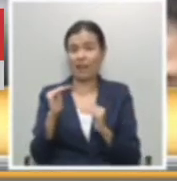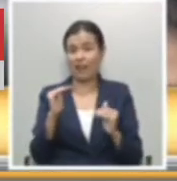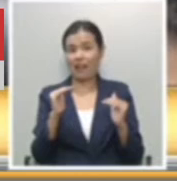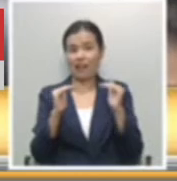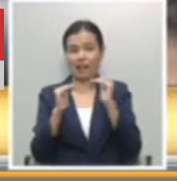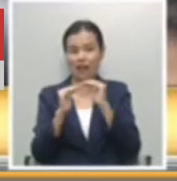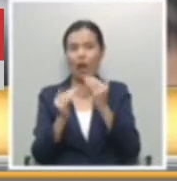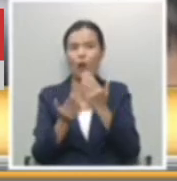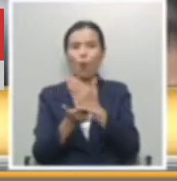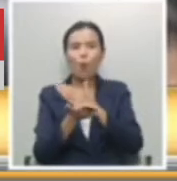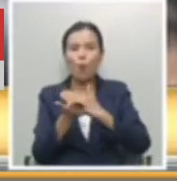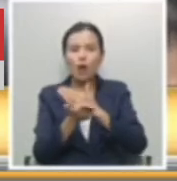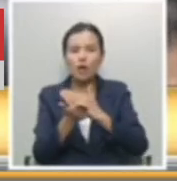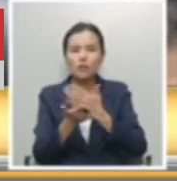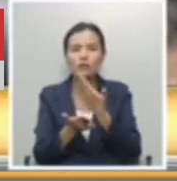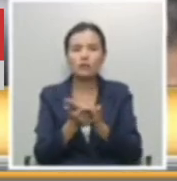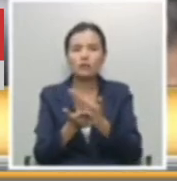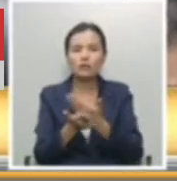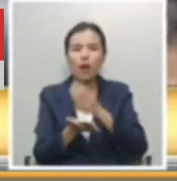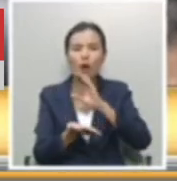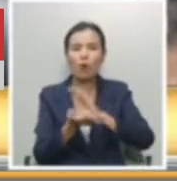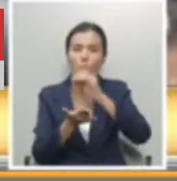ของเงินงบประมาณของประเทศ